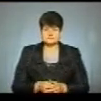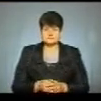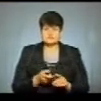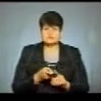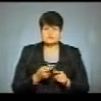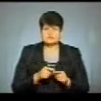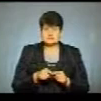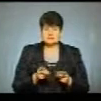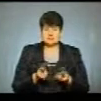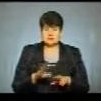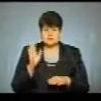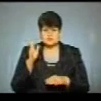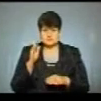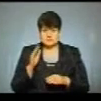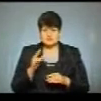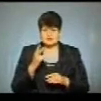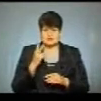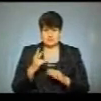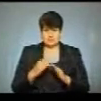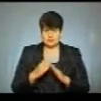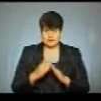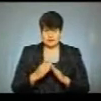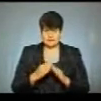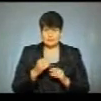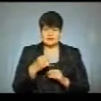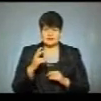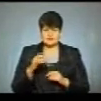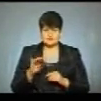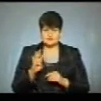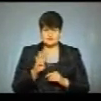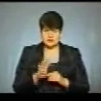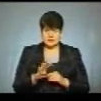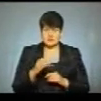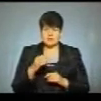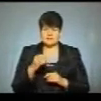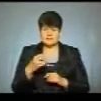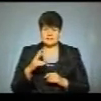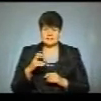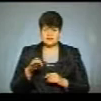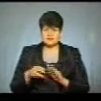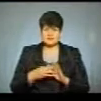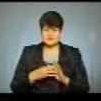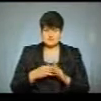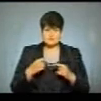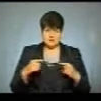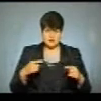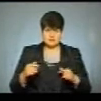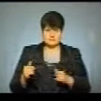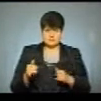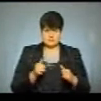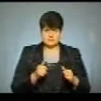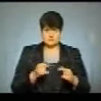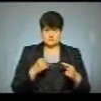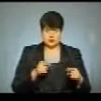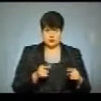внаслідок чого залишилося без водопостачання тільки два будинки. Це 15 квітня 4, 15 квітня 8. А решту мешканців ми забезпечили з